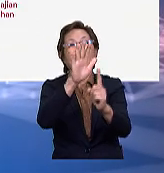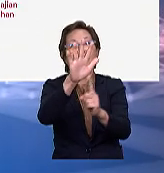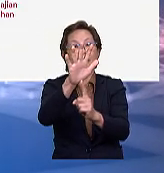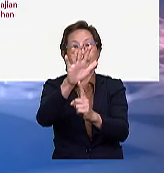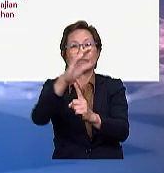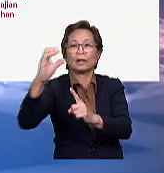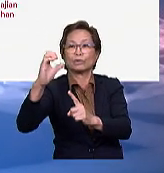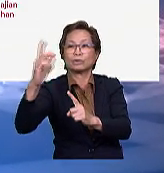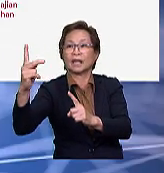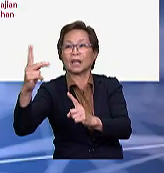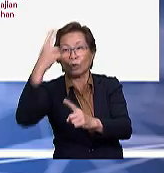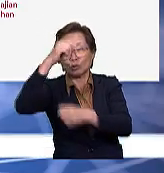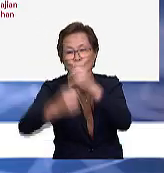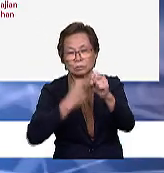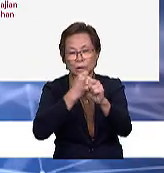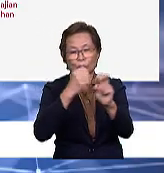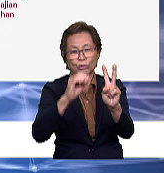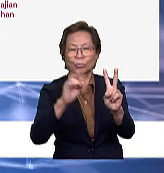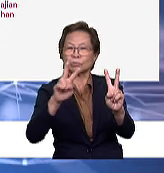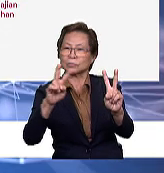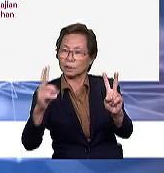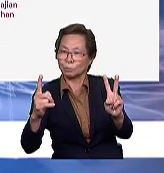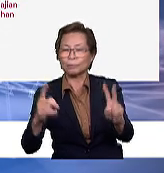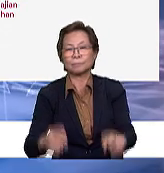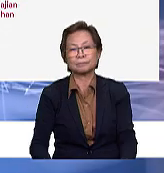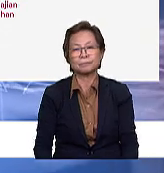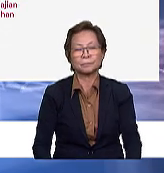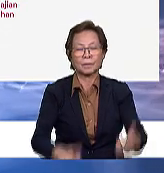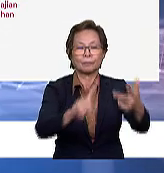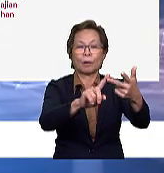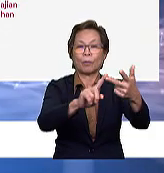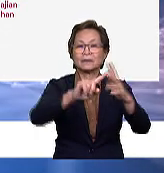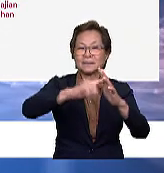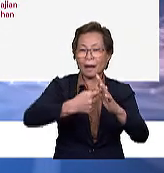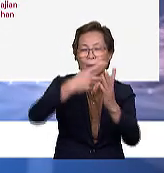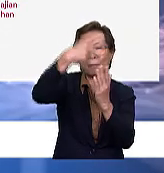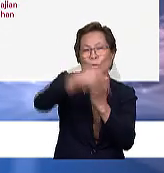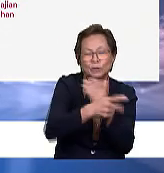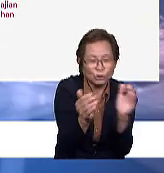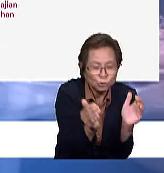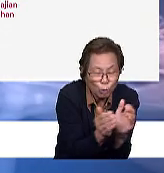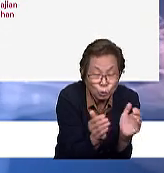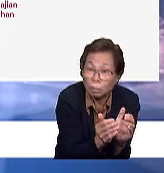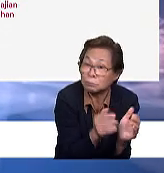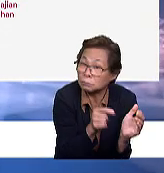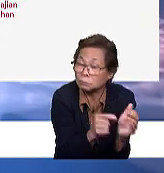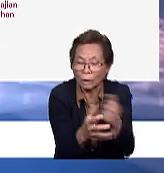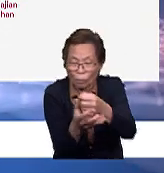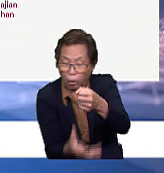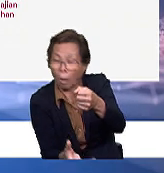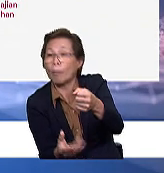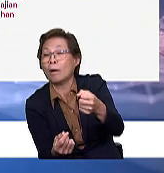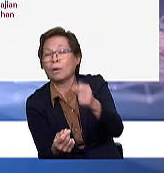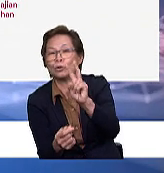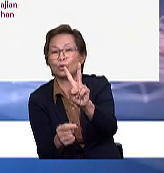500.000 untuk tahun ini Hai ketiga pelaksanaan proyek-proyek kecil dengan untuk kan